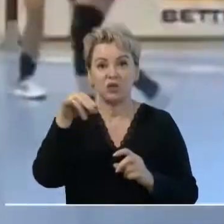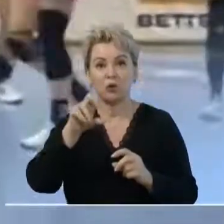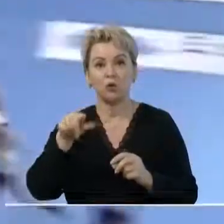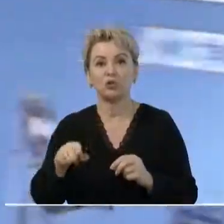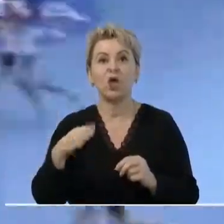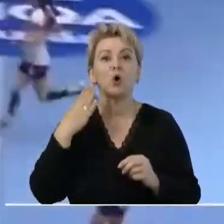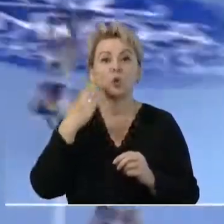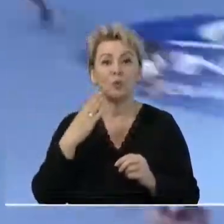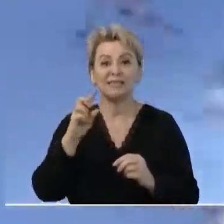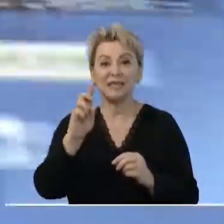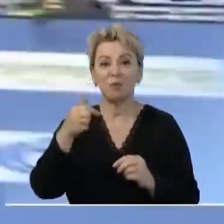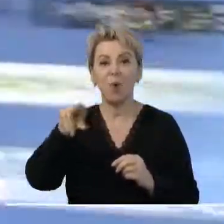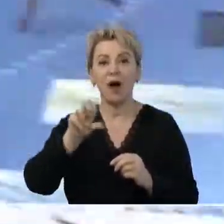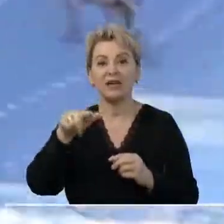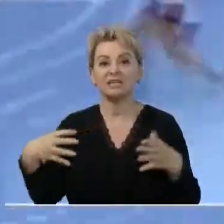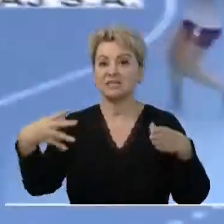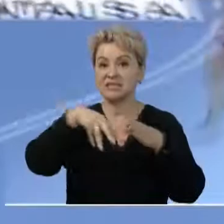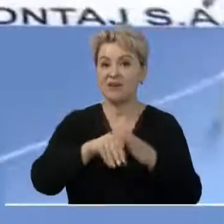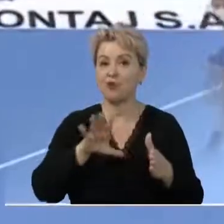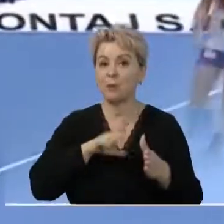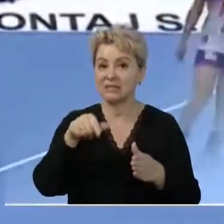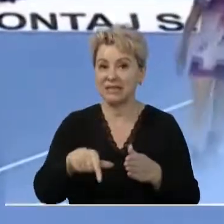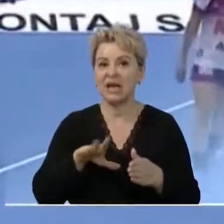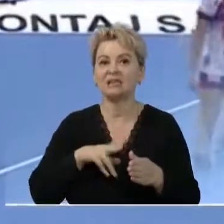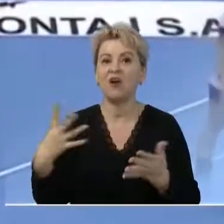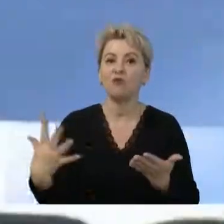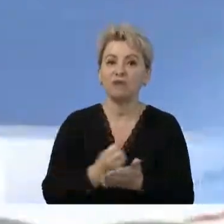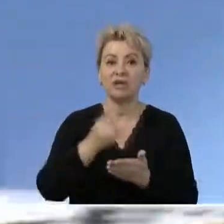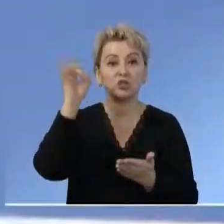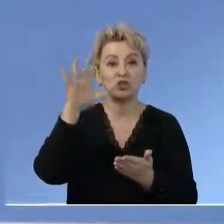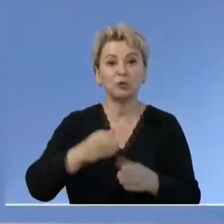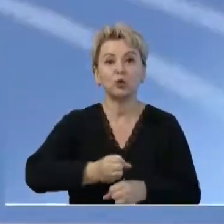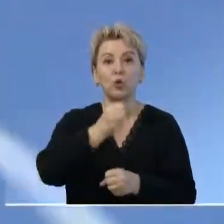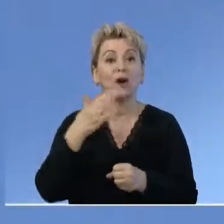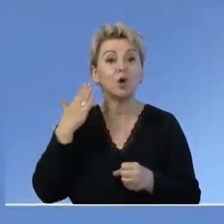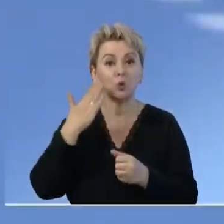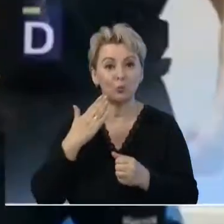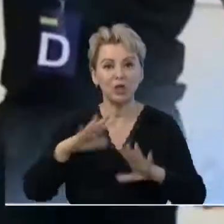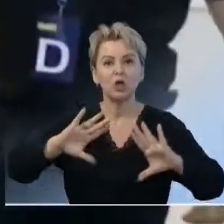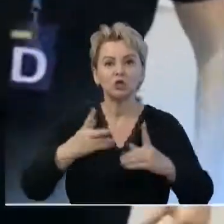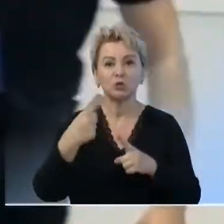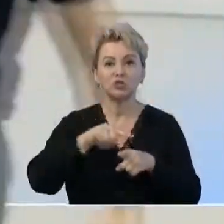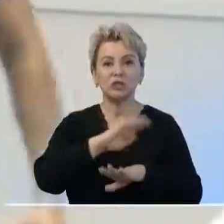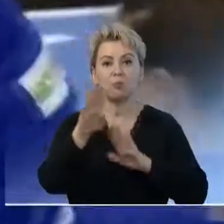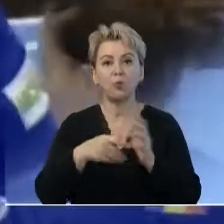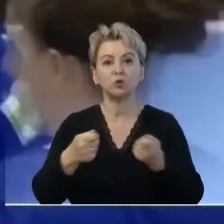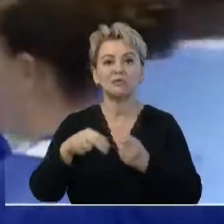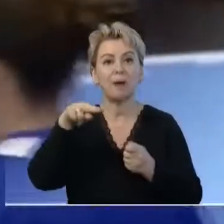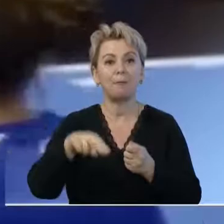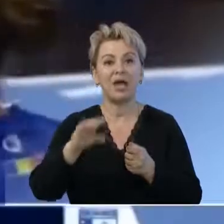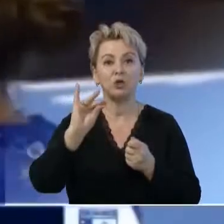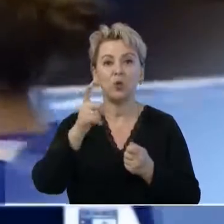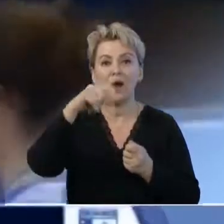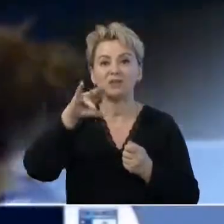и румынский «Бухарест». В составе последнего линейная дважды выигрывала чемпионаты Кубок Румынии. И случилось это под руководством